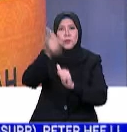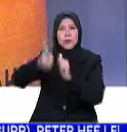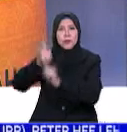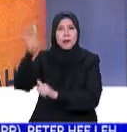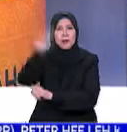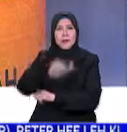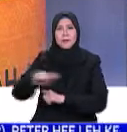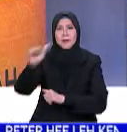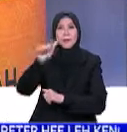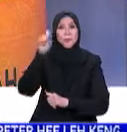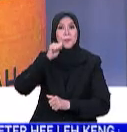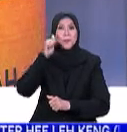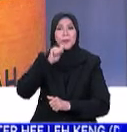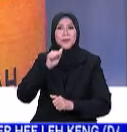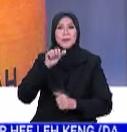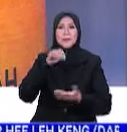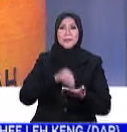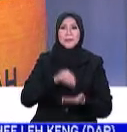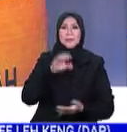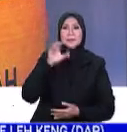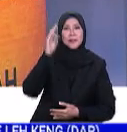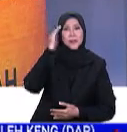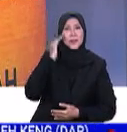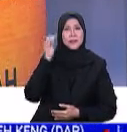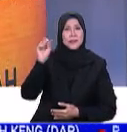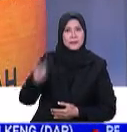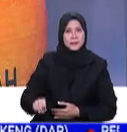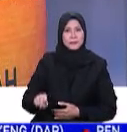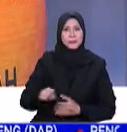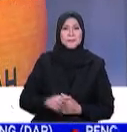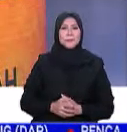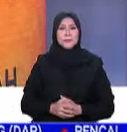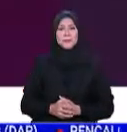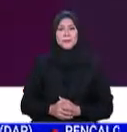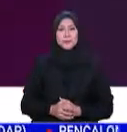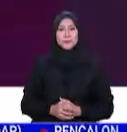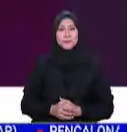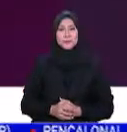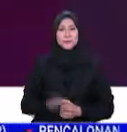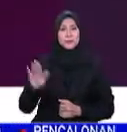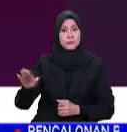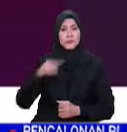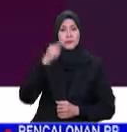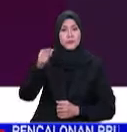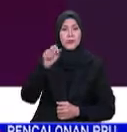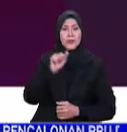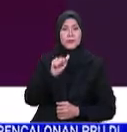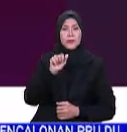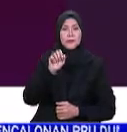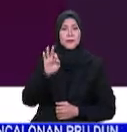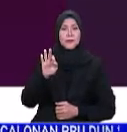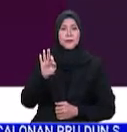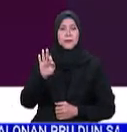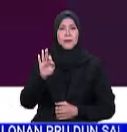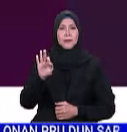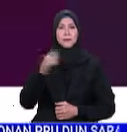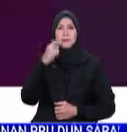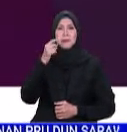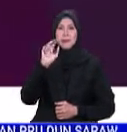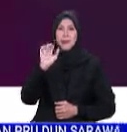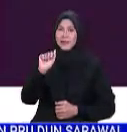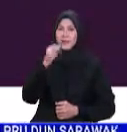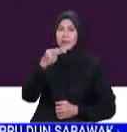Asia Wanita ICT di Donghae, Korea Selatan ketika ini. Menurut kenyataan AHF, pengiktirafan itu